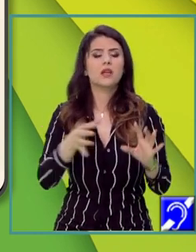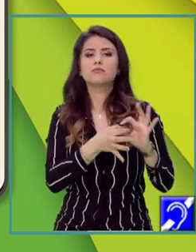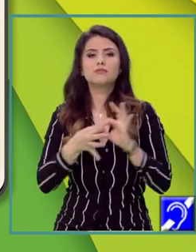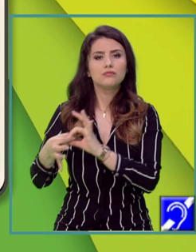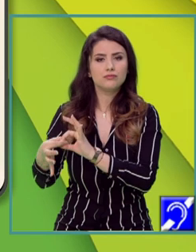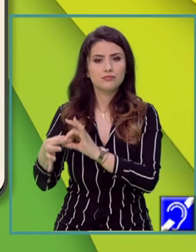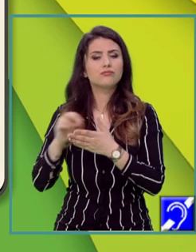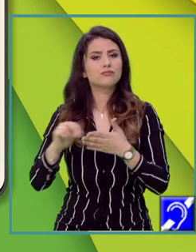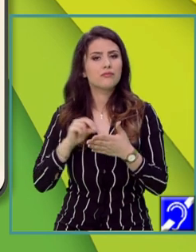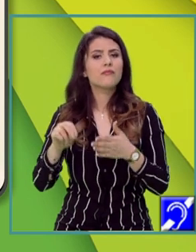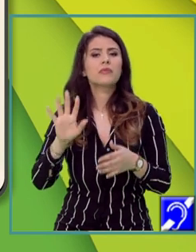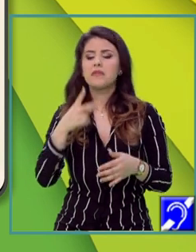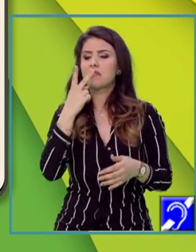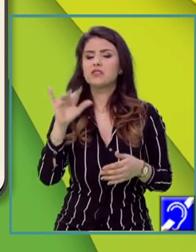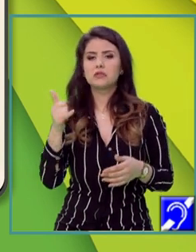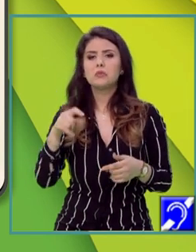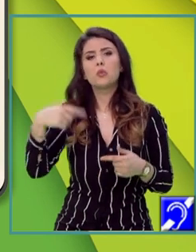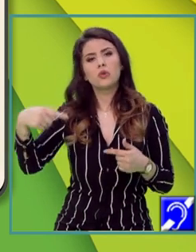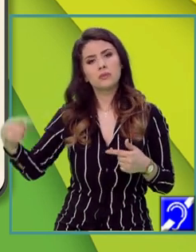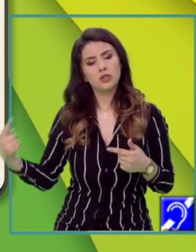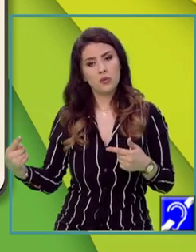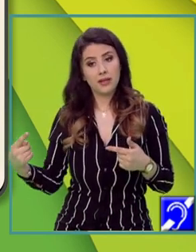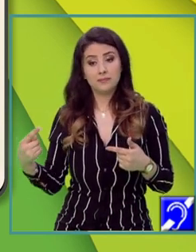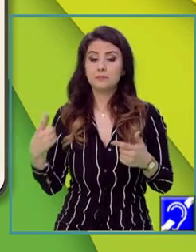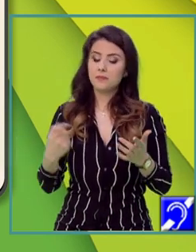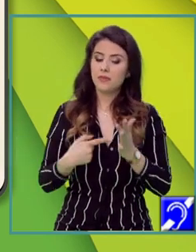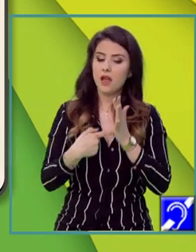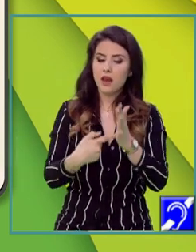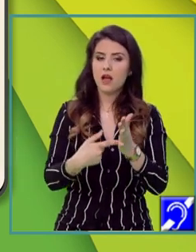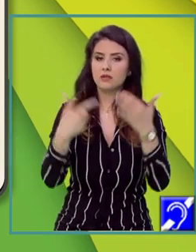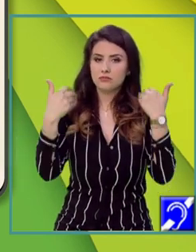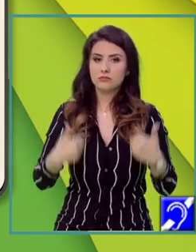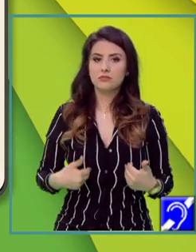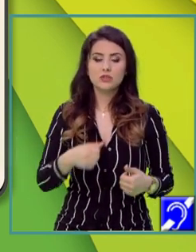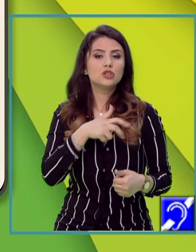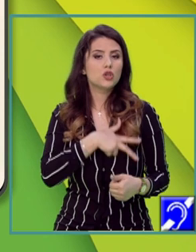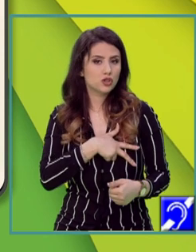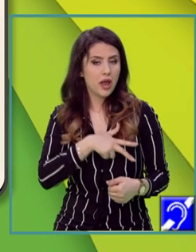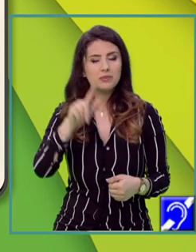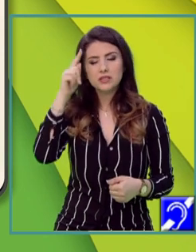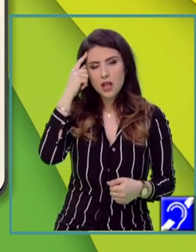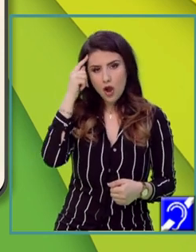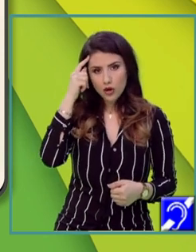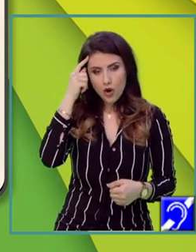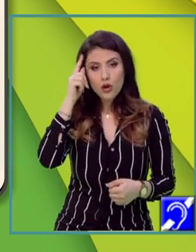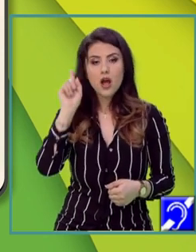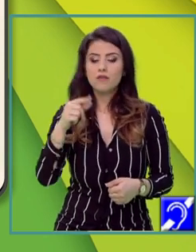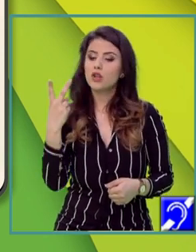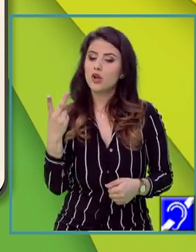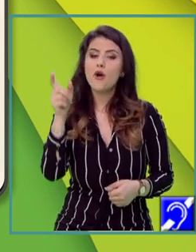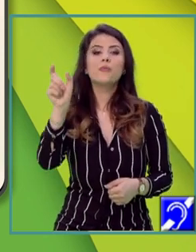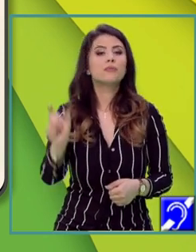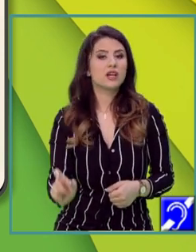vei avea în vedere următoarele boilere pere prezentarea statutului social psihologic moral al celor două